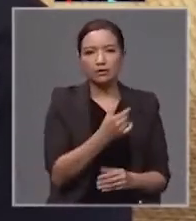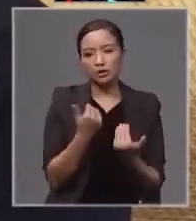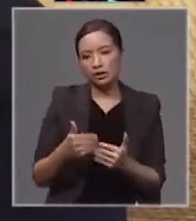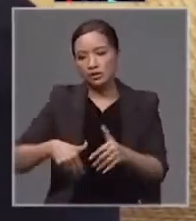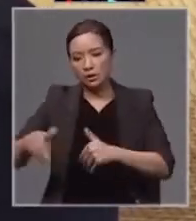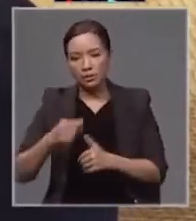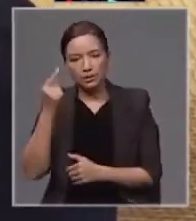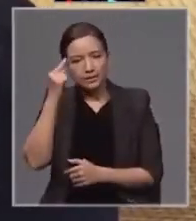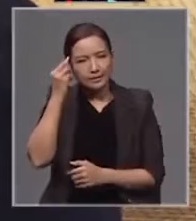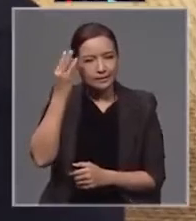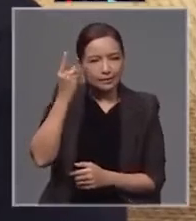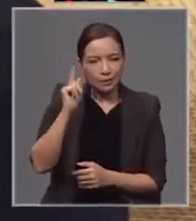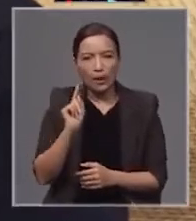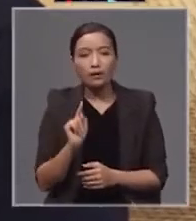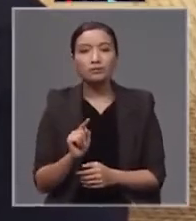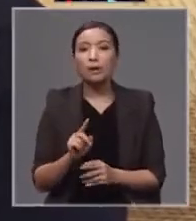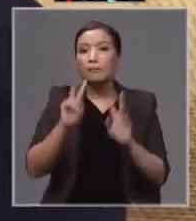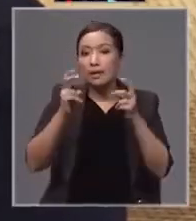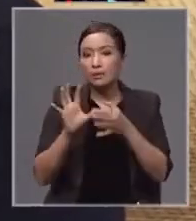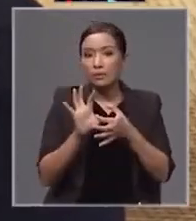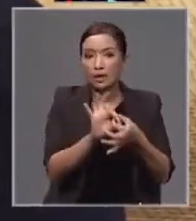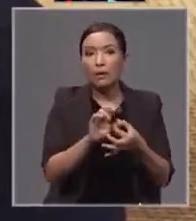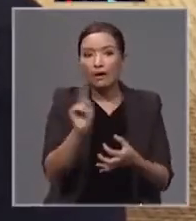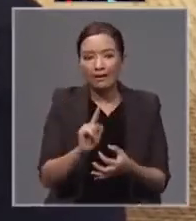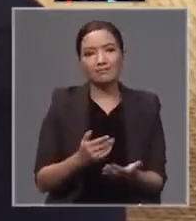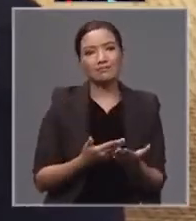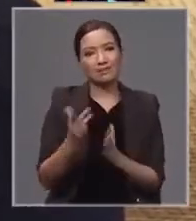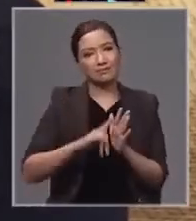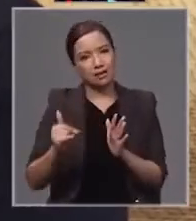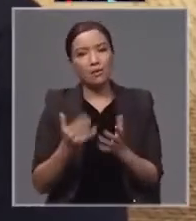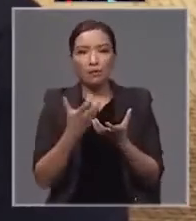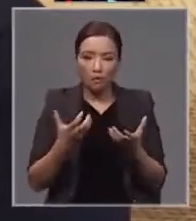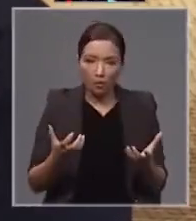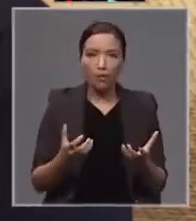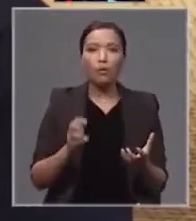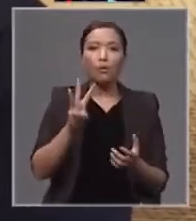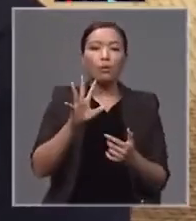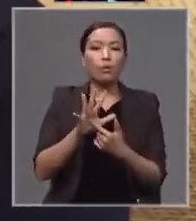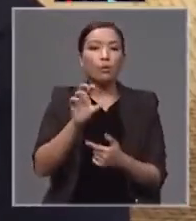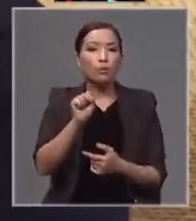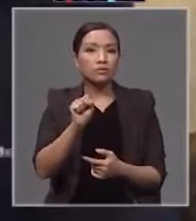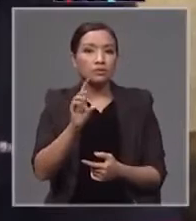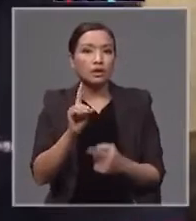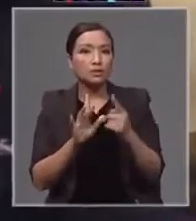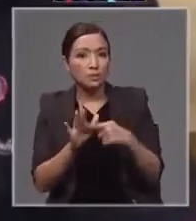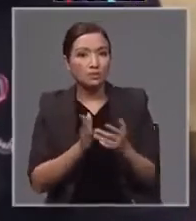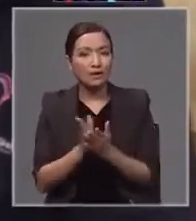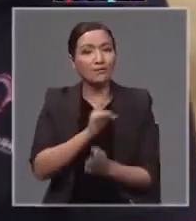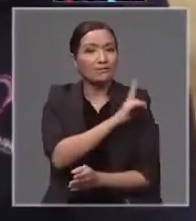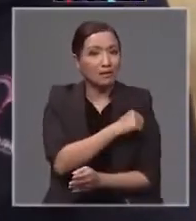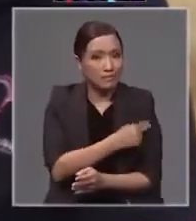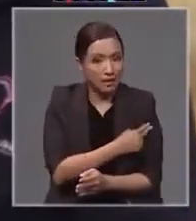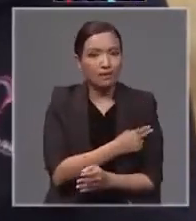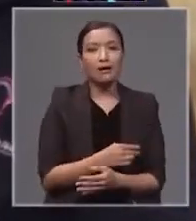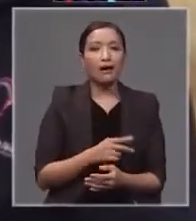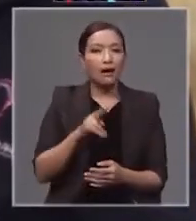โดยเฉพาะประเด็นเรื่องการจัดซื้อยาวัสดุอุปกรณ์ทางการแพทย์น้ำยาล้างไตซึ่งมันมีการจัดซื้อรวมทั้งประเทศ